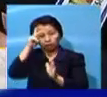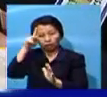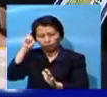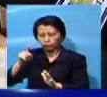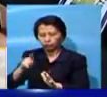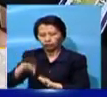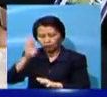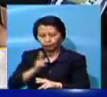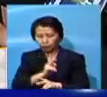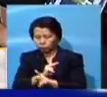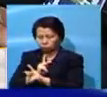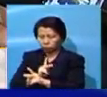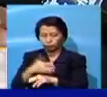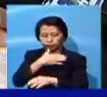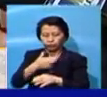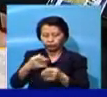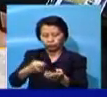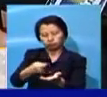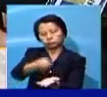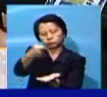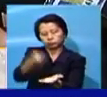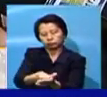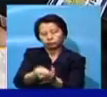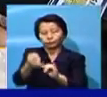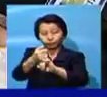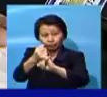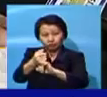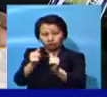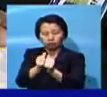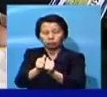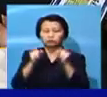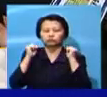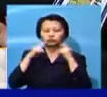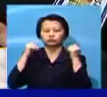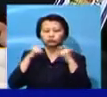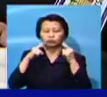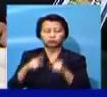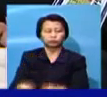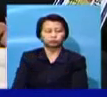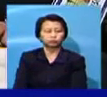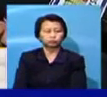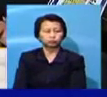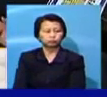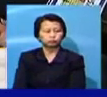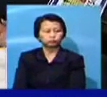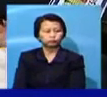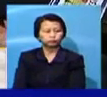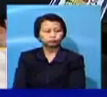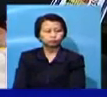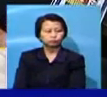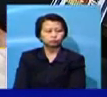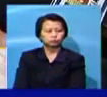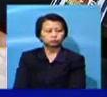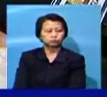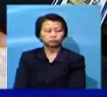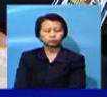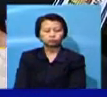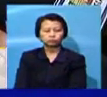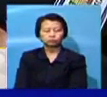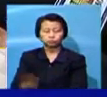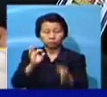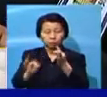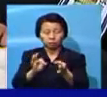perlu lebih berhati-hati sebelum memeterai sebarang perjanjian dengan pihak swasta dalam dalam nak